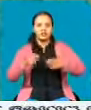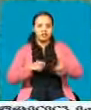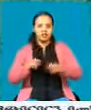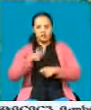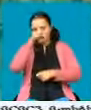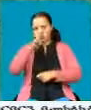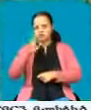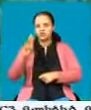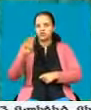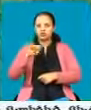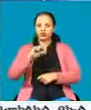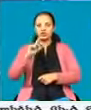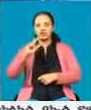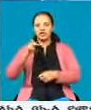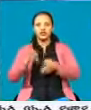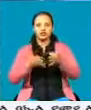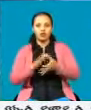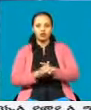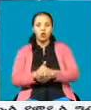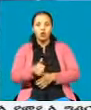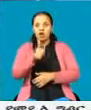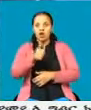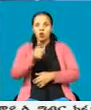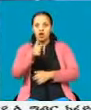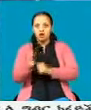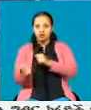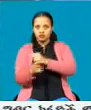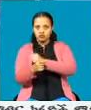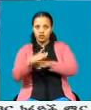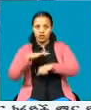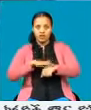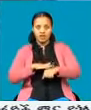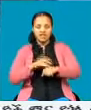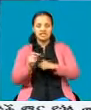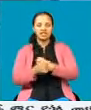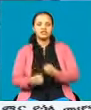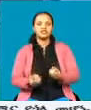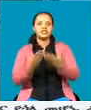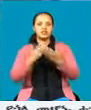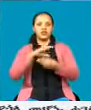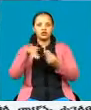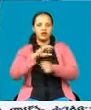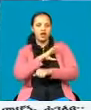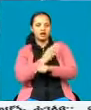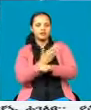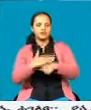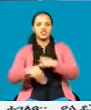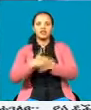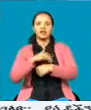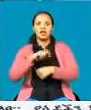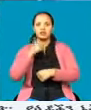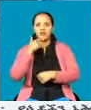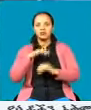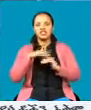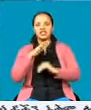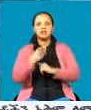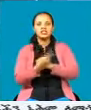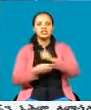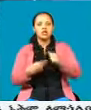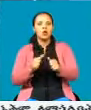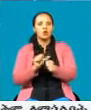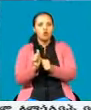መስተዳደር አቶ ርስቱ ይርዳው ይገልጻሉ። በዋና ዋና ሰብሎች ላይ የዘር ብዜት በክልሉ አቅም መሸፈን አለብን ብለን በተለይ በስንዴ